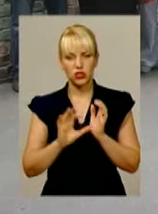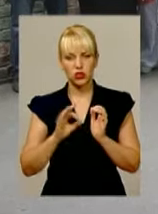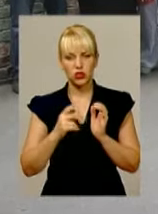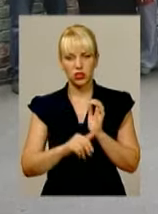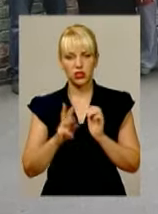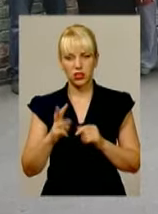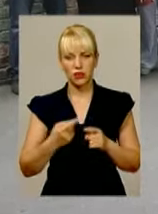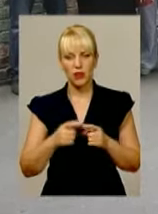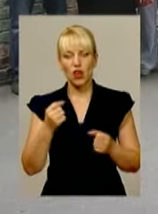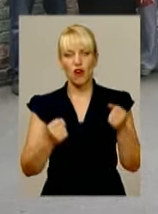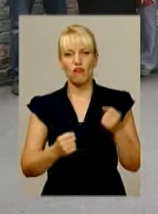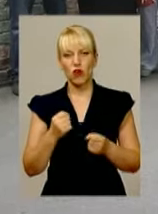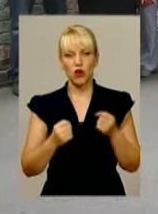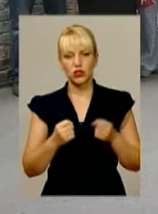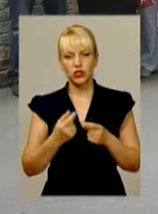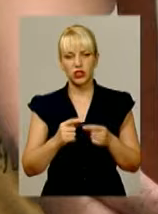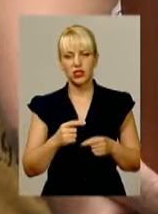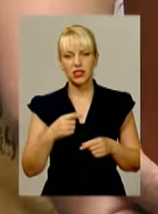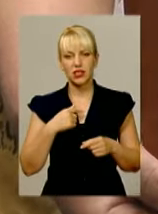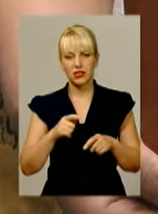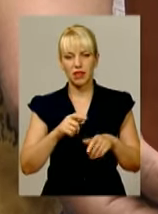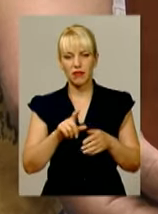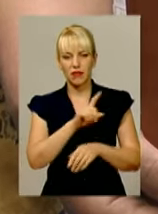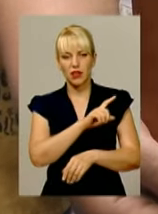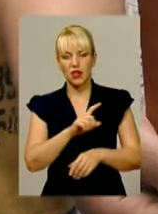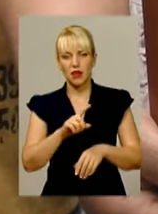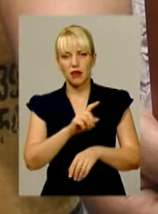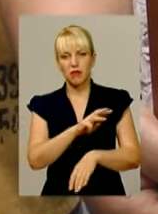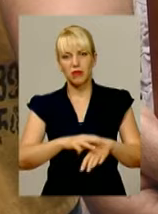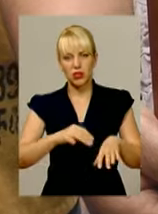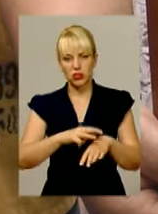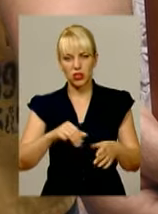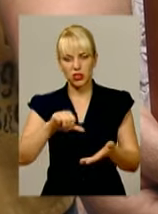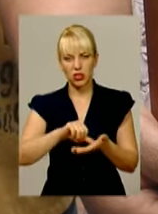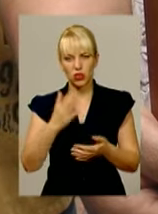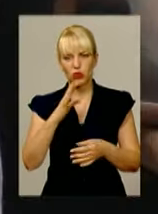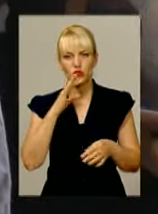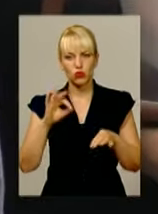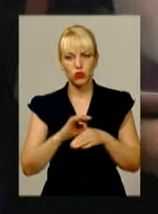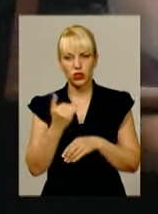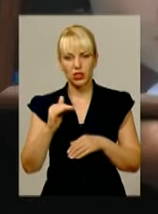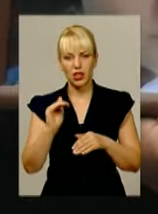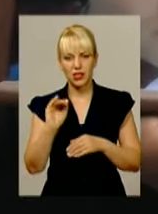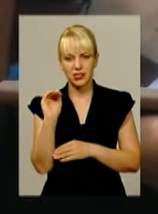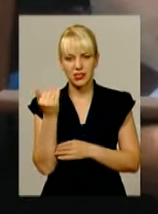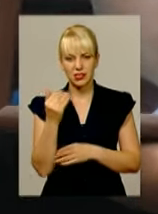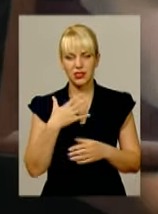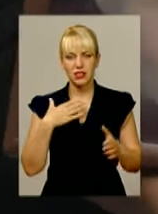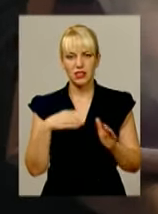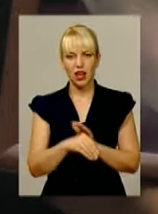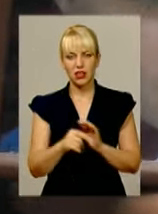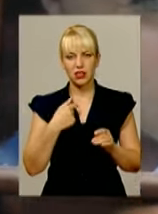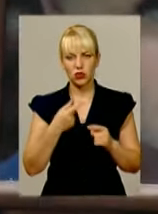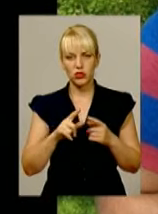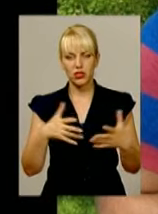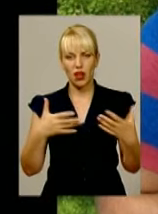Водій ВАЗу, дільничний інспектор Летичівського райвідділу міліції Олександр Гулько, його дружина та маленький син загинули. У скоєні ДТП